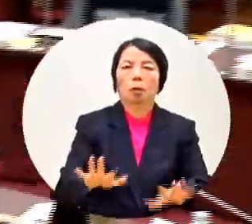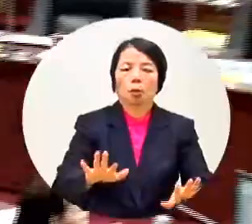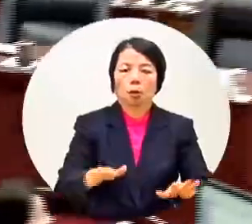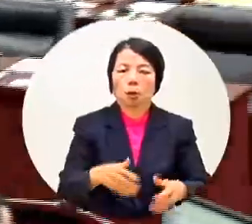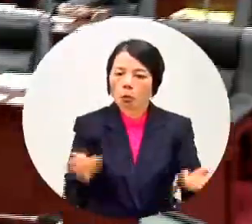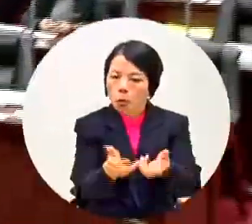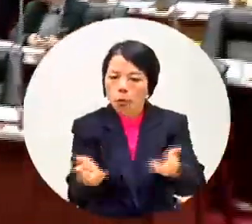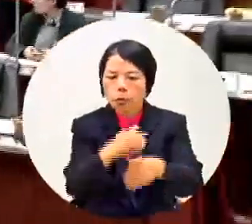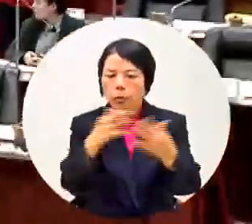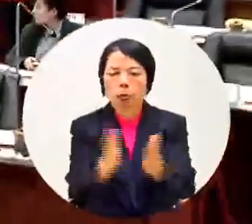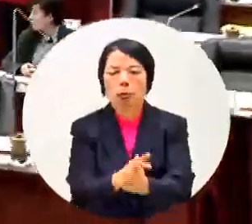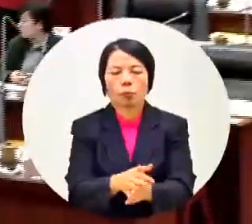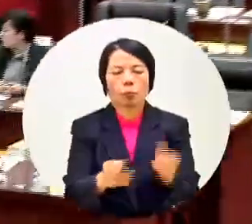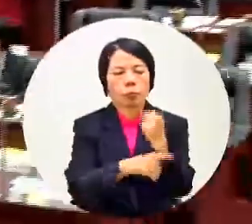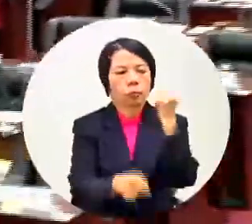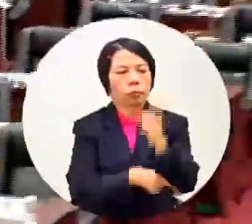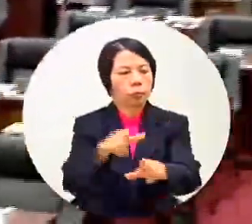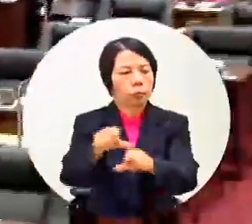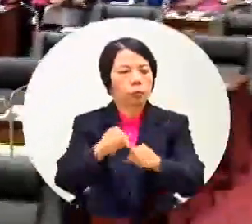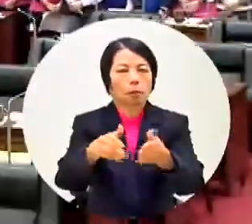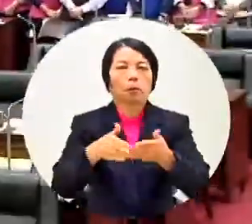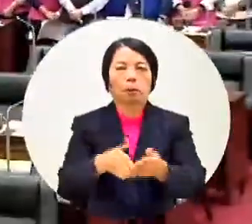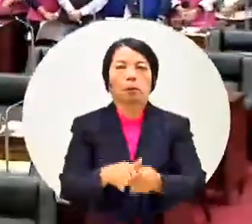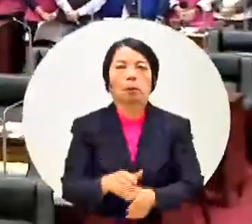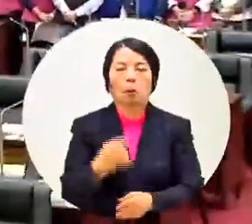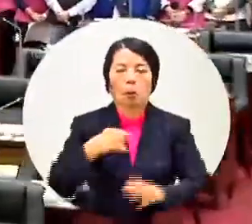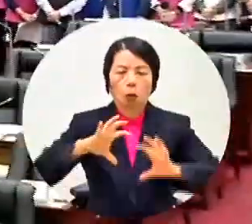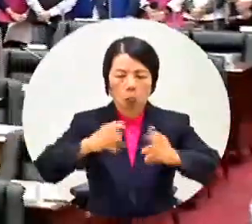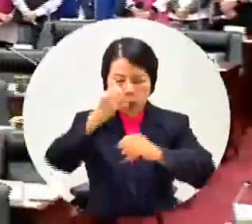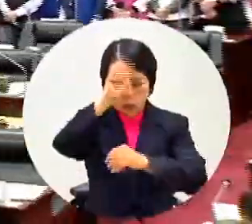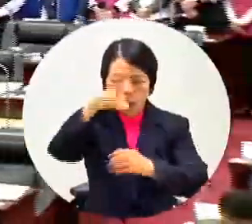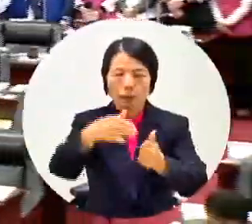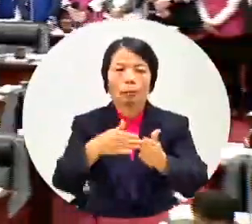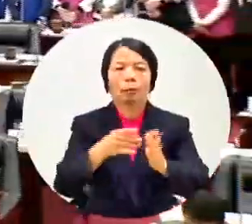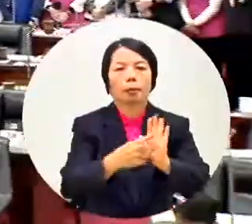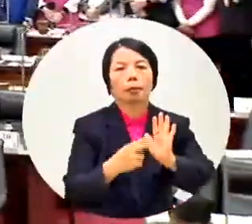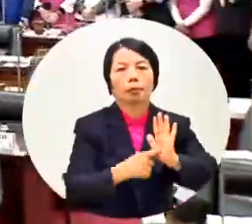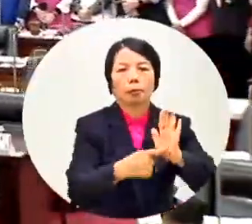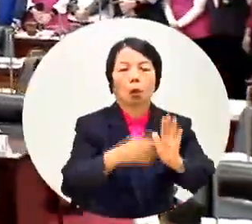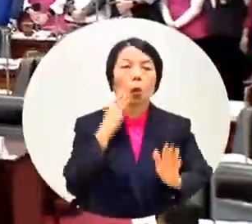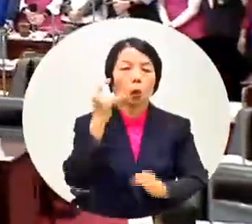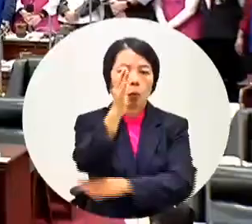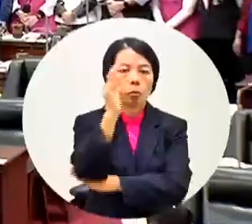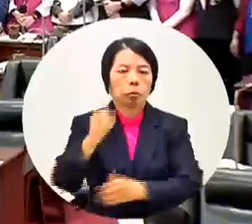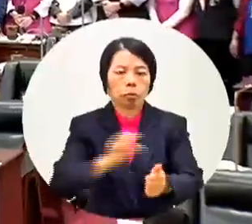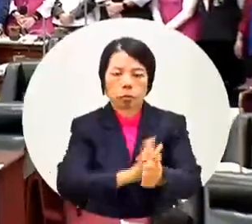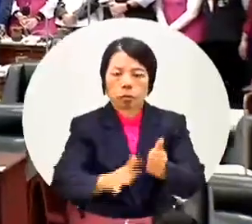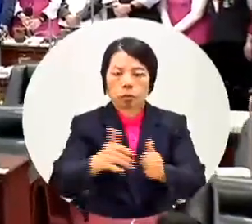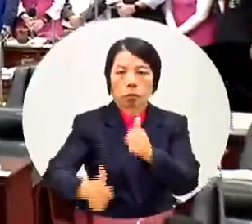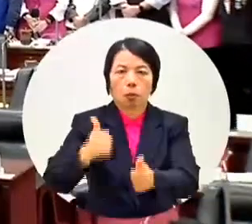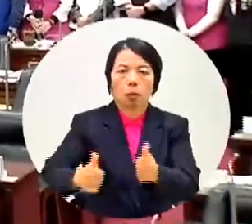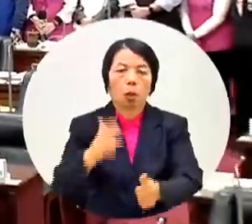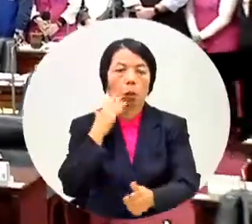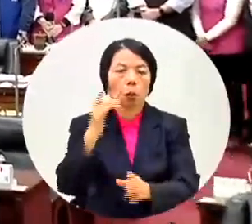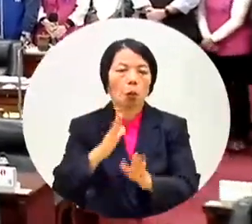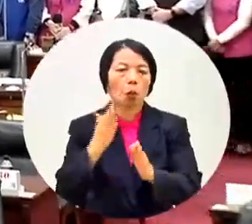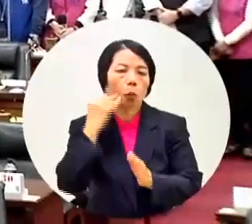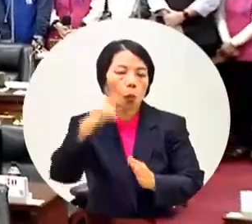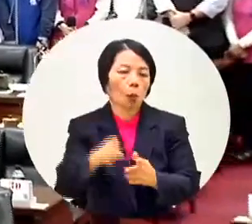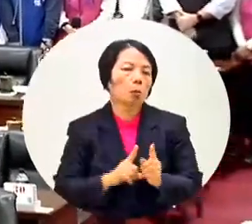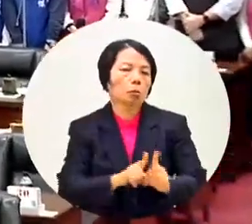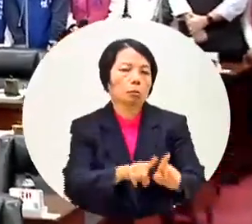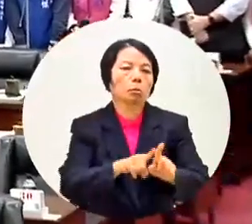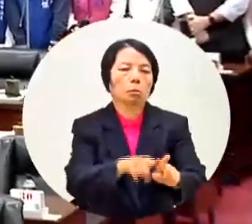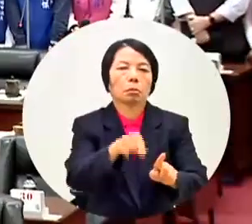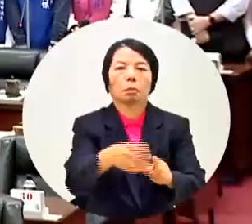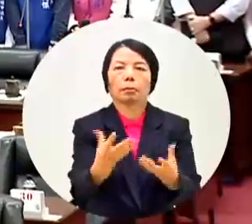示，如果你们各位局处首长跟不上韩市长在选举的时候要求所说要为